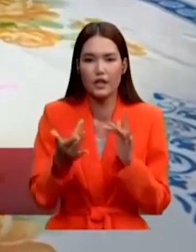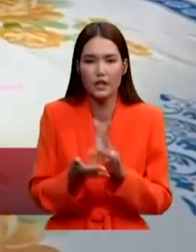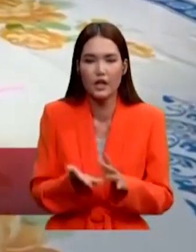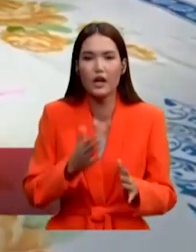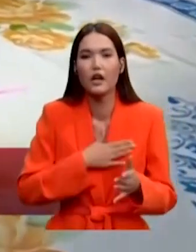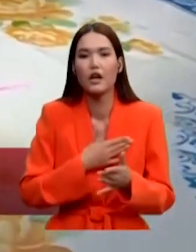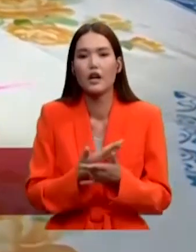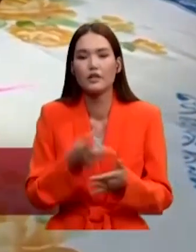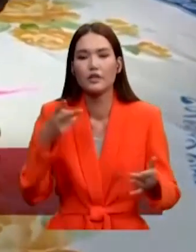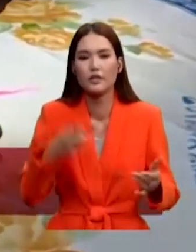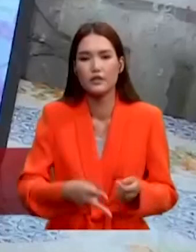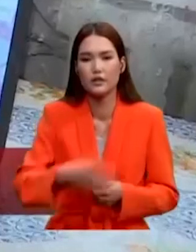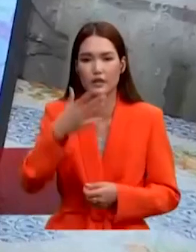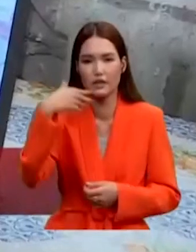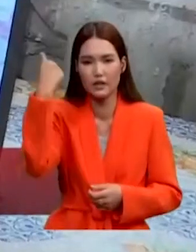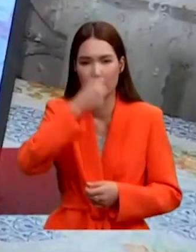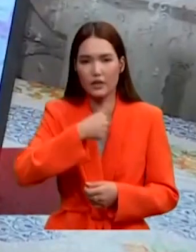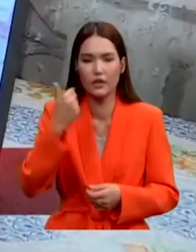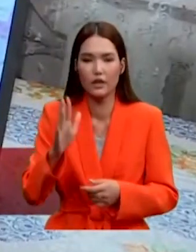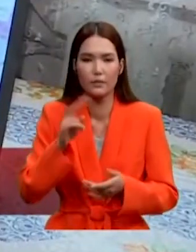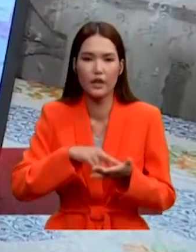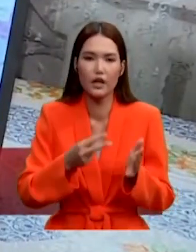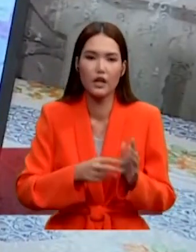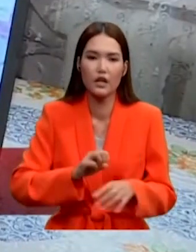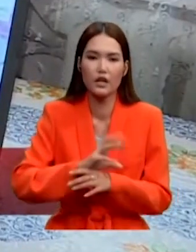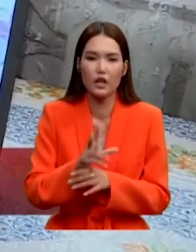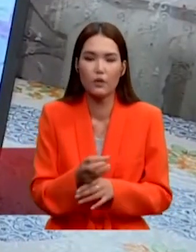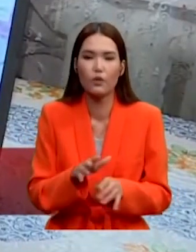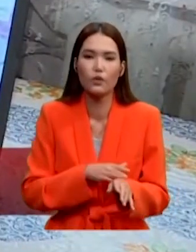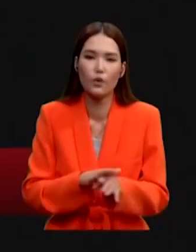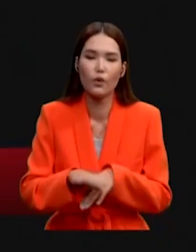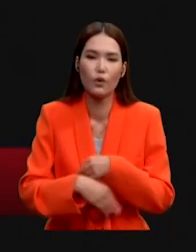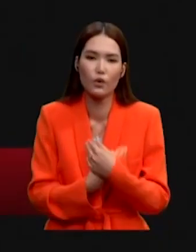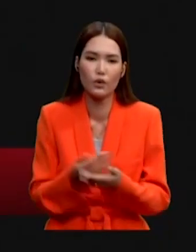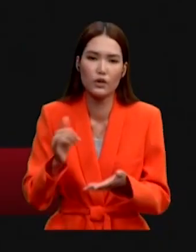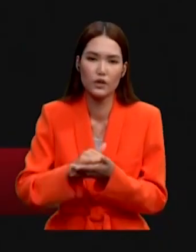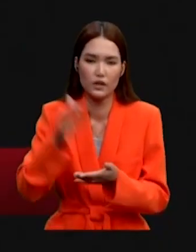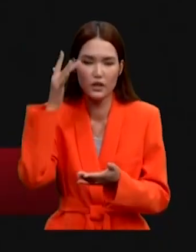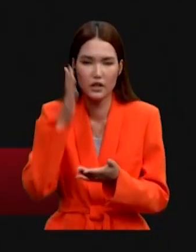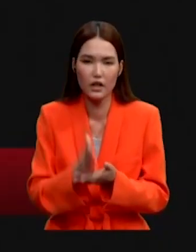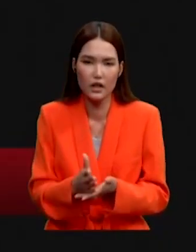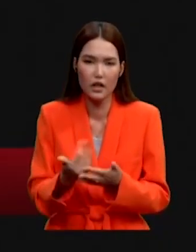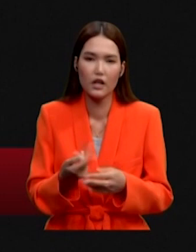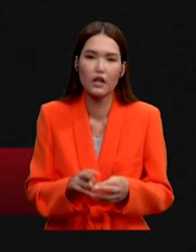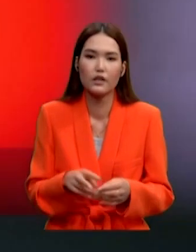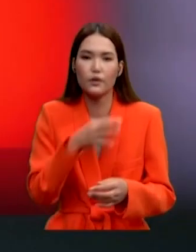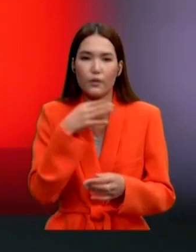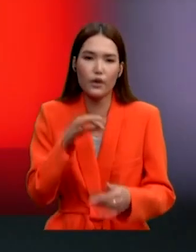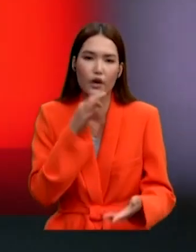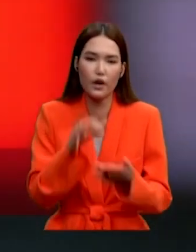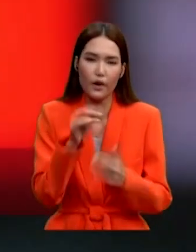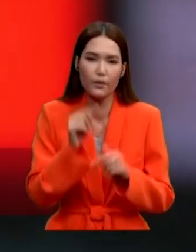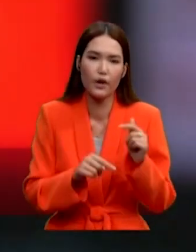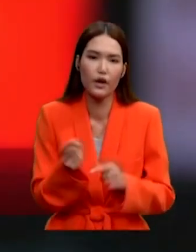к 2025 году планирует обеспечить широкополосным доступом к интернету посредством волоконно-оптической линии